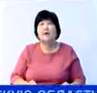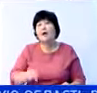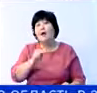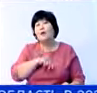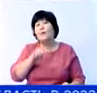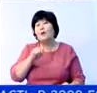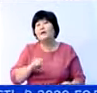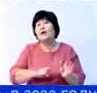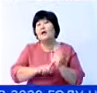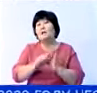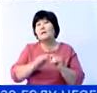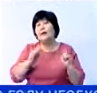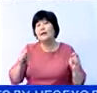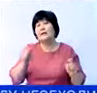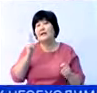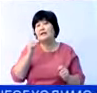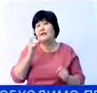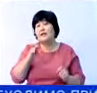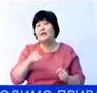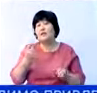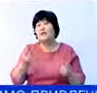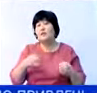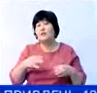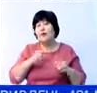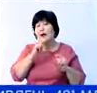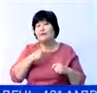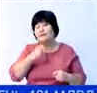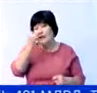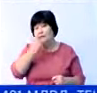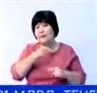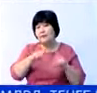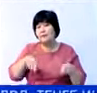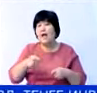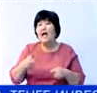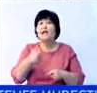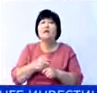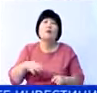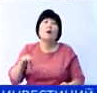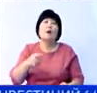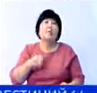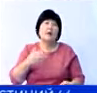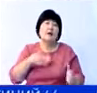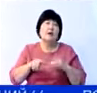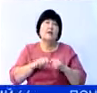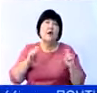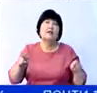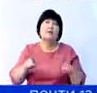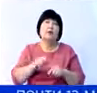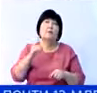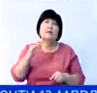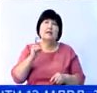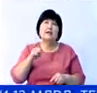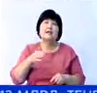Работаю здесь с момента открытия центра. В честь юбилея мне вручили благодарственное письмо акима области. Мы рады открытию такого центра в